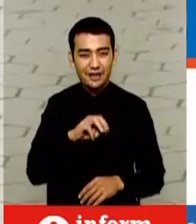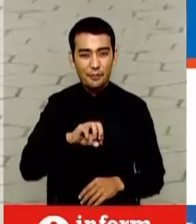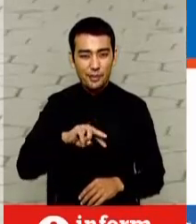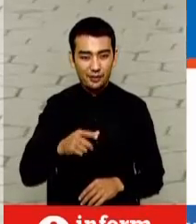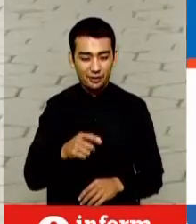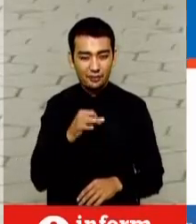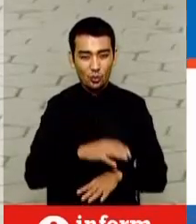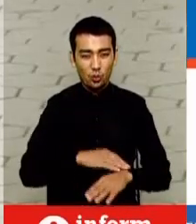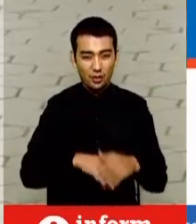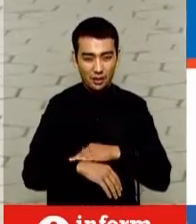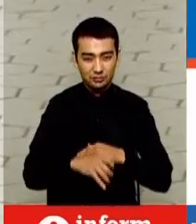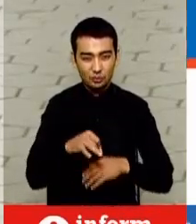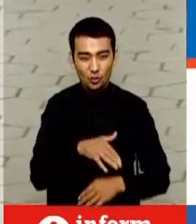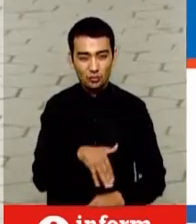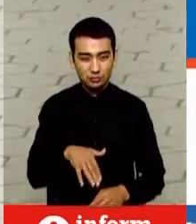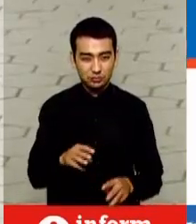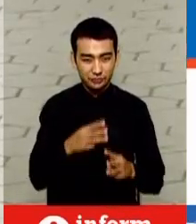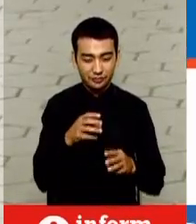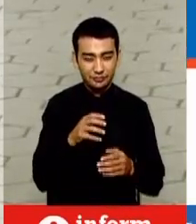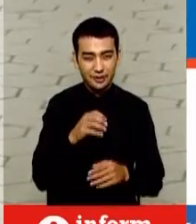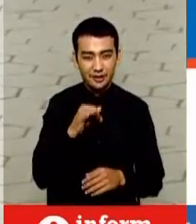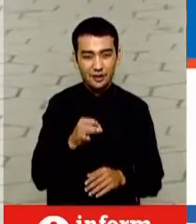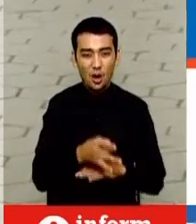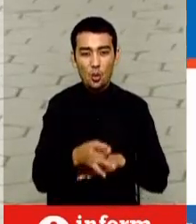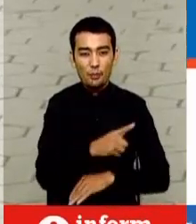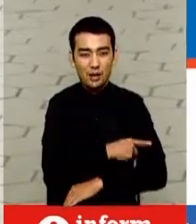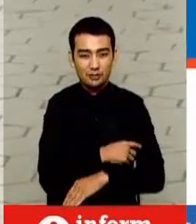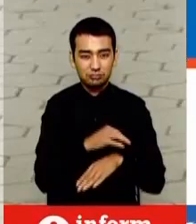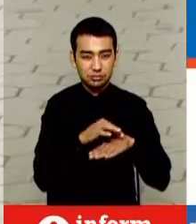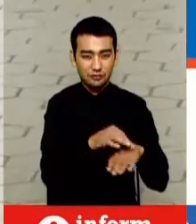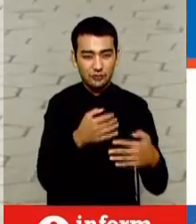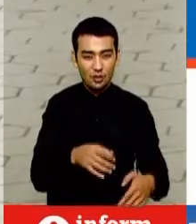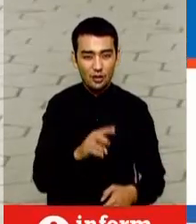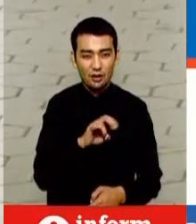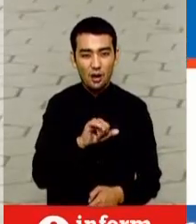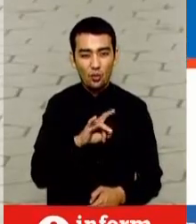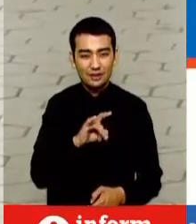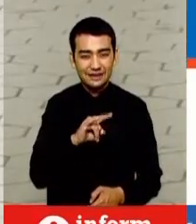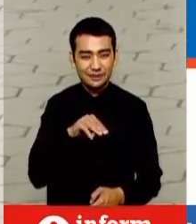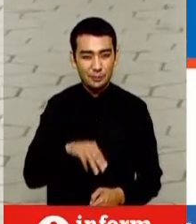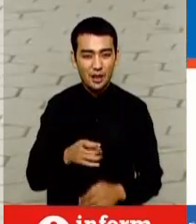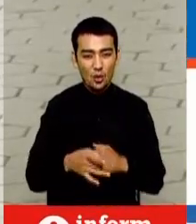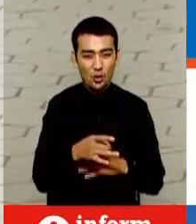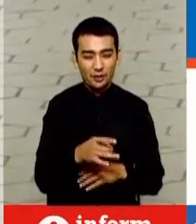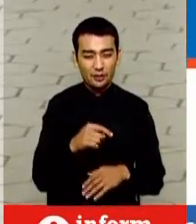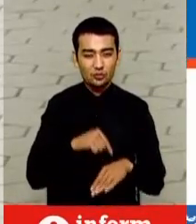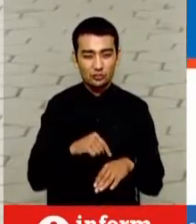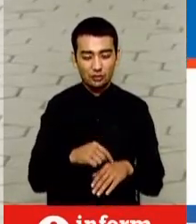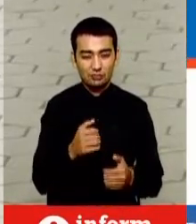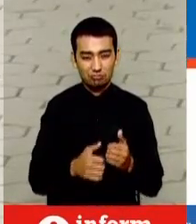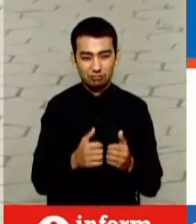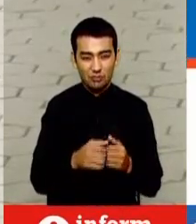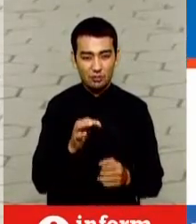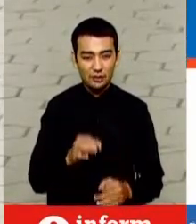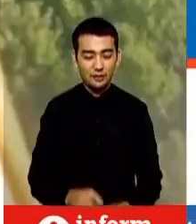он доставлен в районную больницу Наурызымского района. Состояние оценится как стабильное.